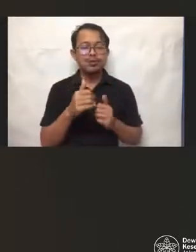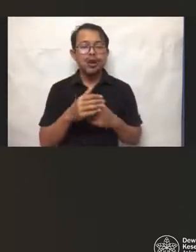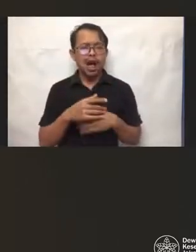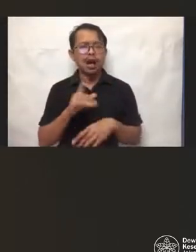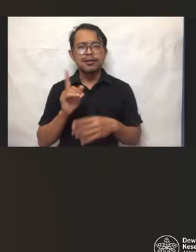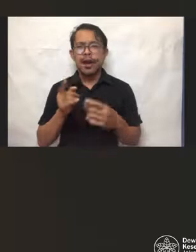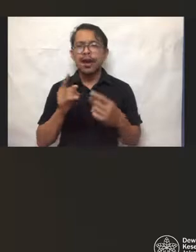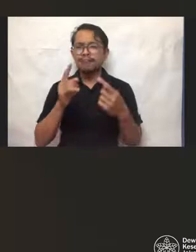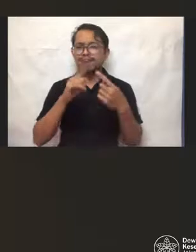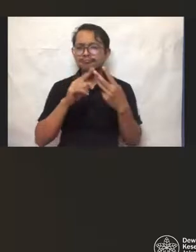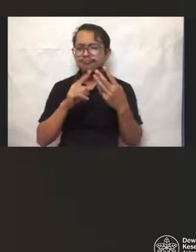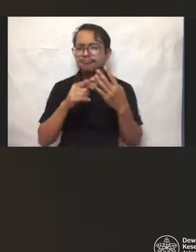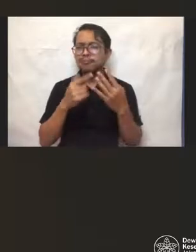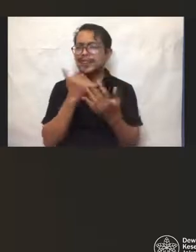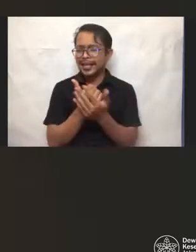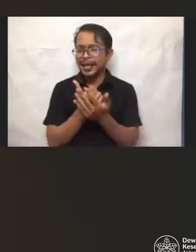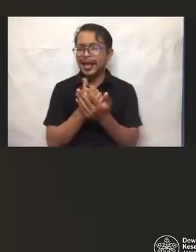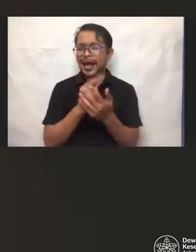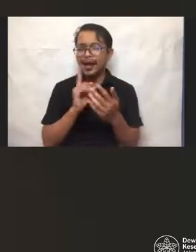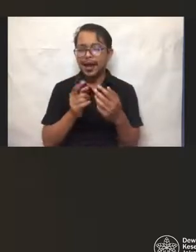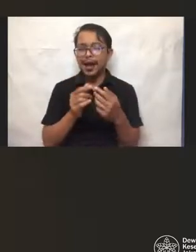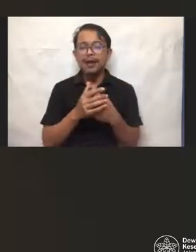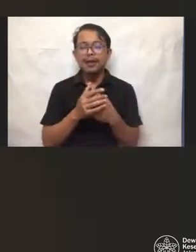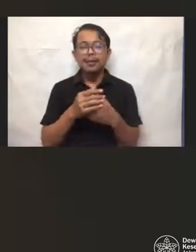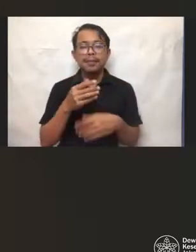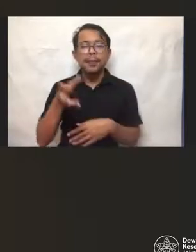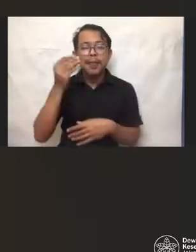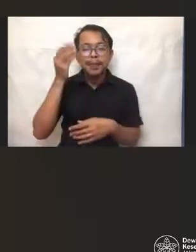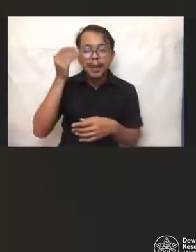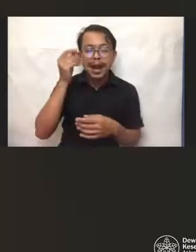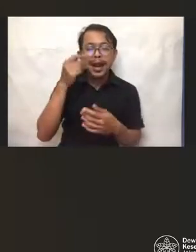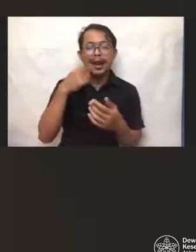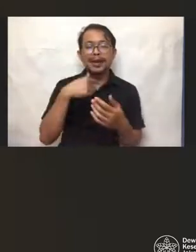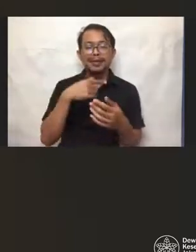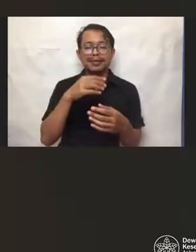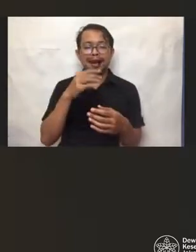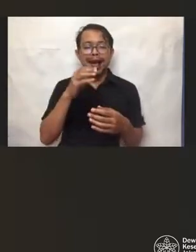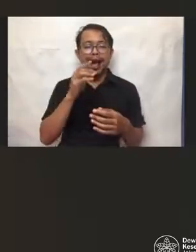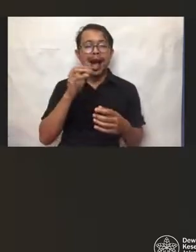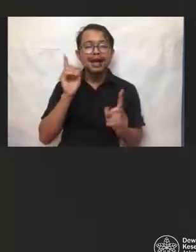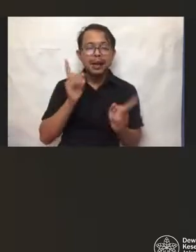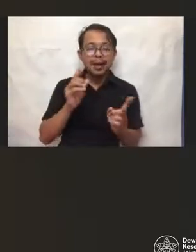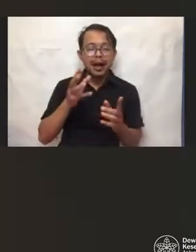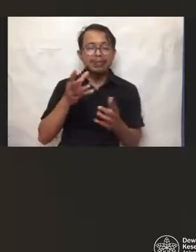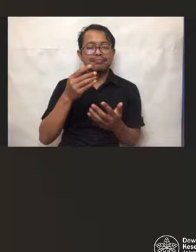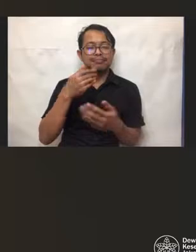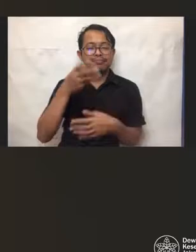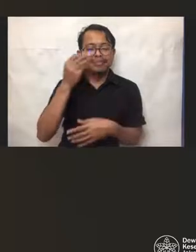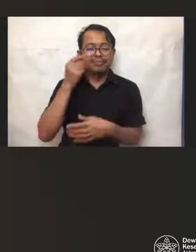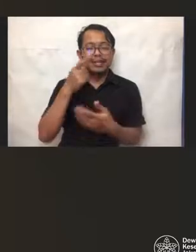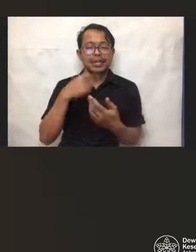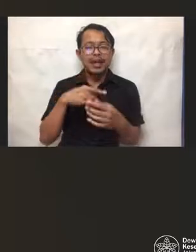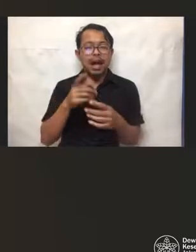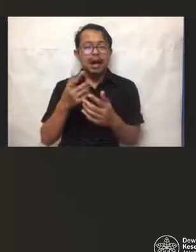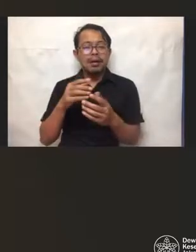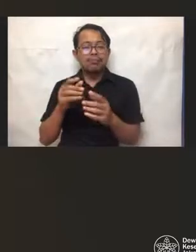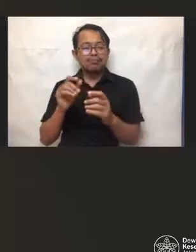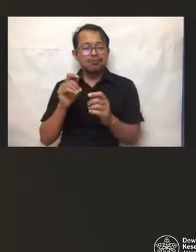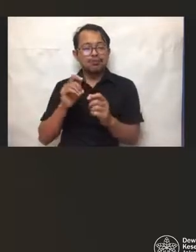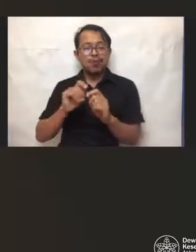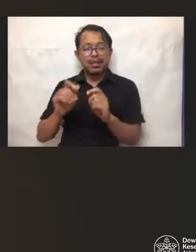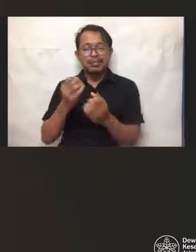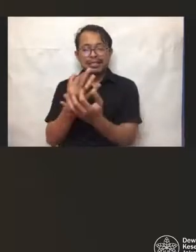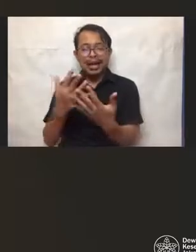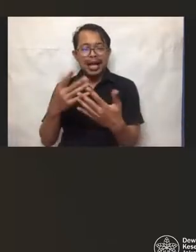pokok penting, butir-butir penguatan literasi agama, 3 poin fungsi agama yang menciptakan masyarakat inklusif, toleran, dan